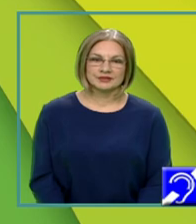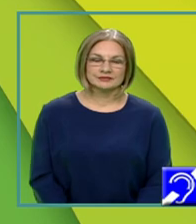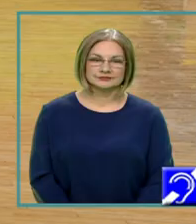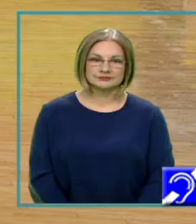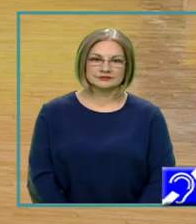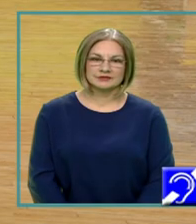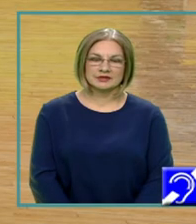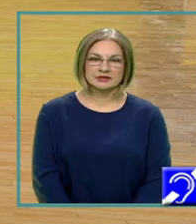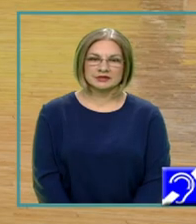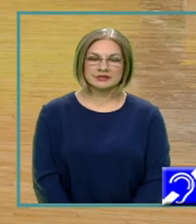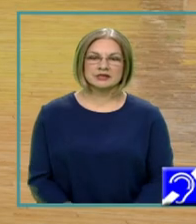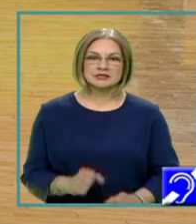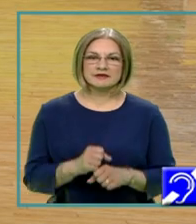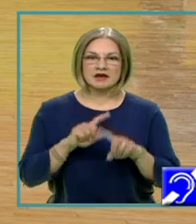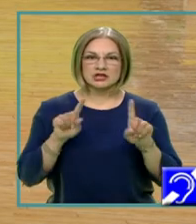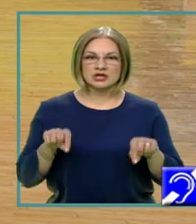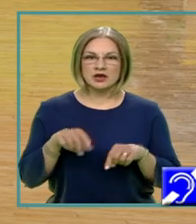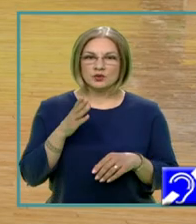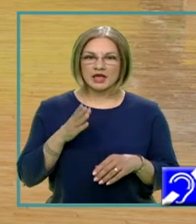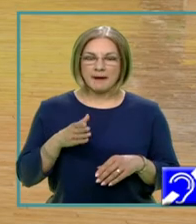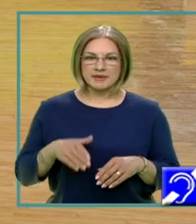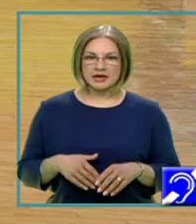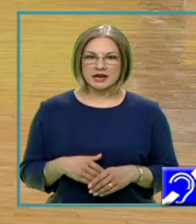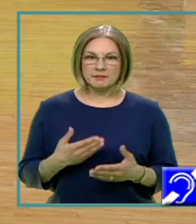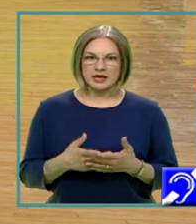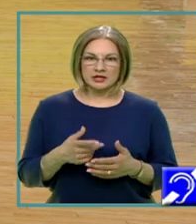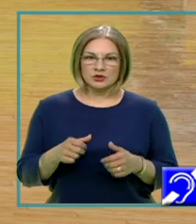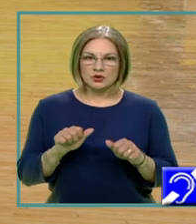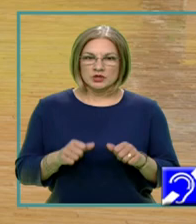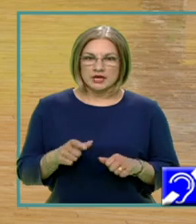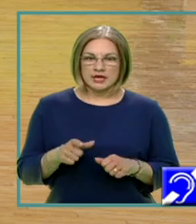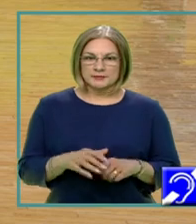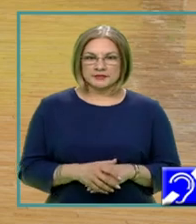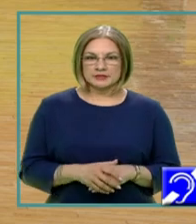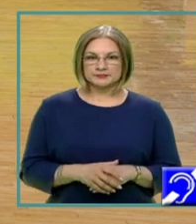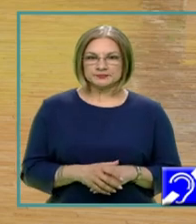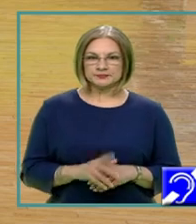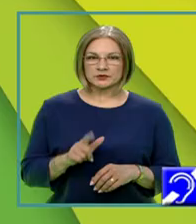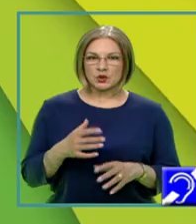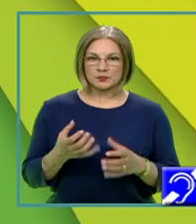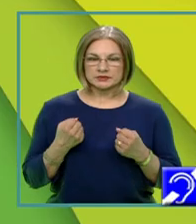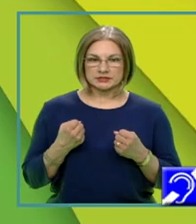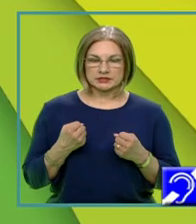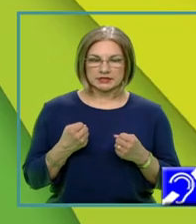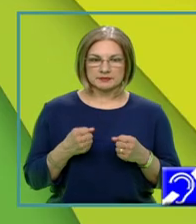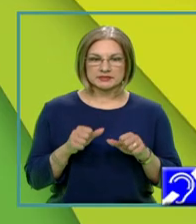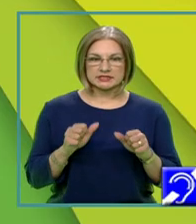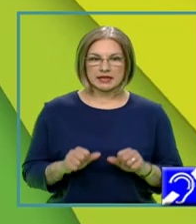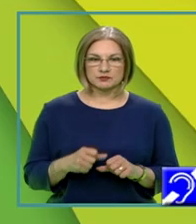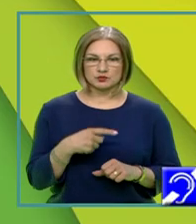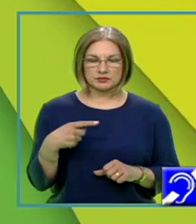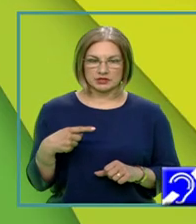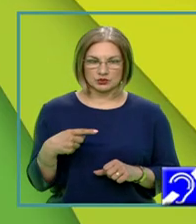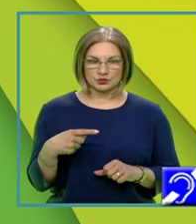mie nu sunt facem tabelul pentru semnul acestei inecuații și va obține semnul minus